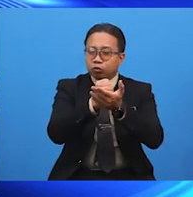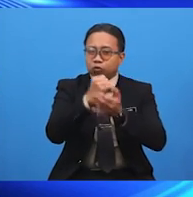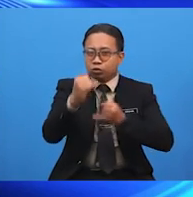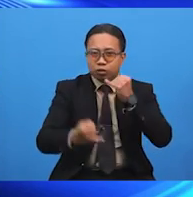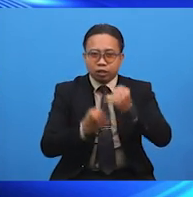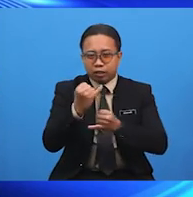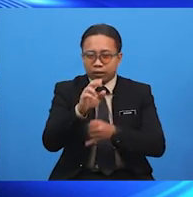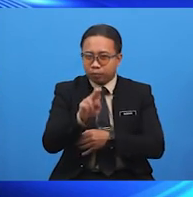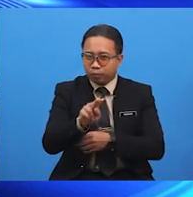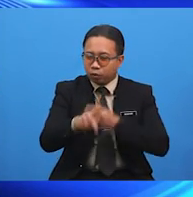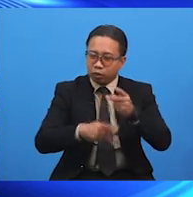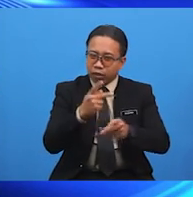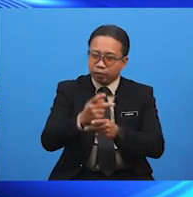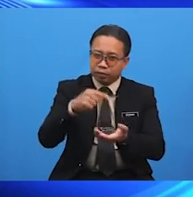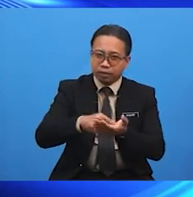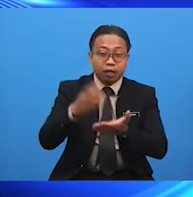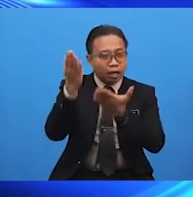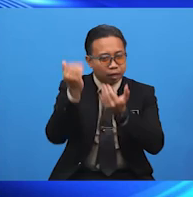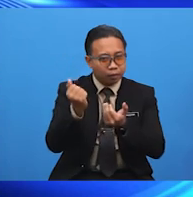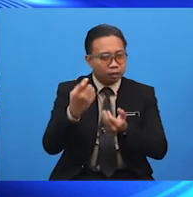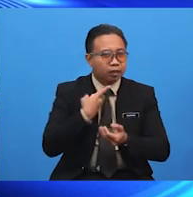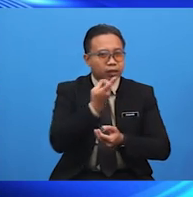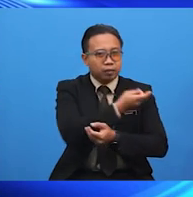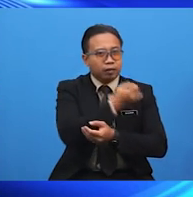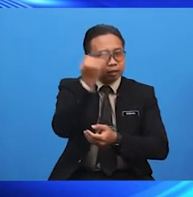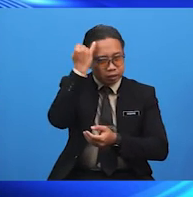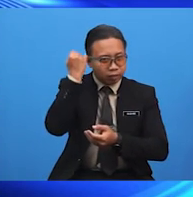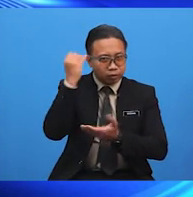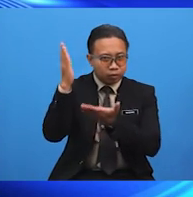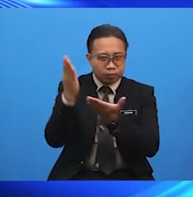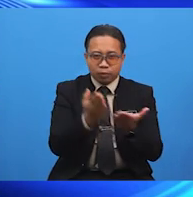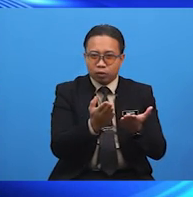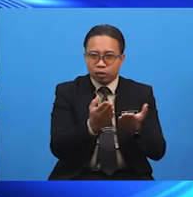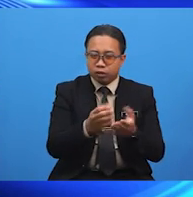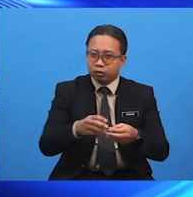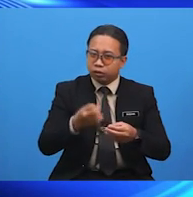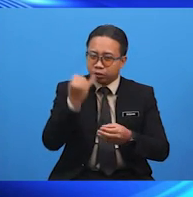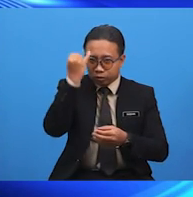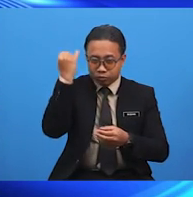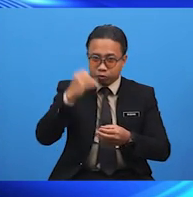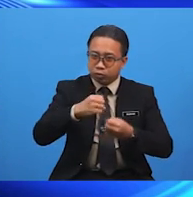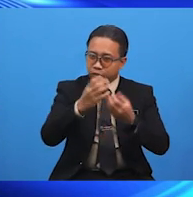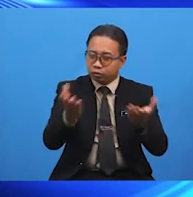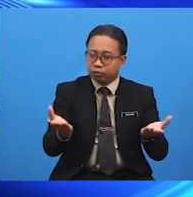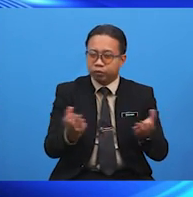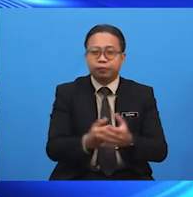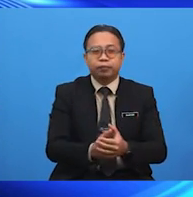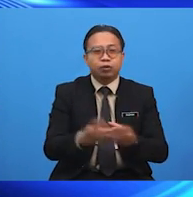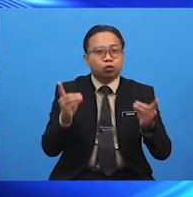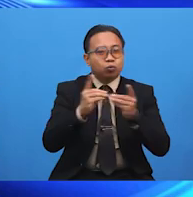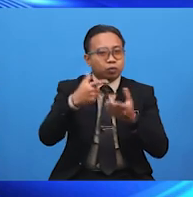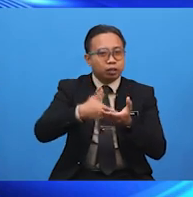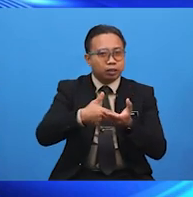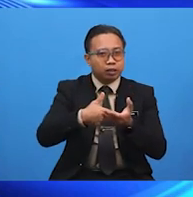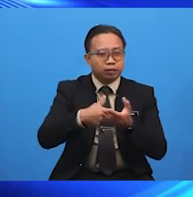menjayakan program ini. Harapan kami agar ilmu ini membawa manfaat kepada para pelajar semua. Okey, kita berjumpa lagi di